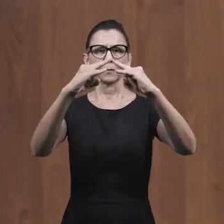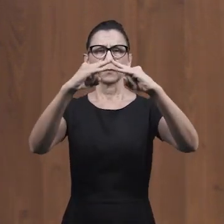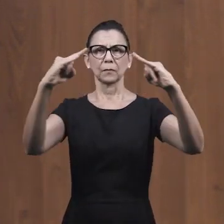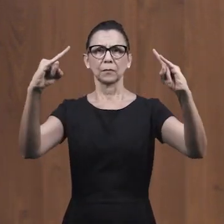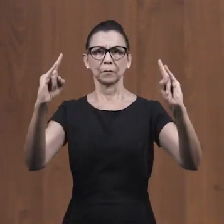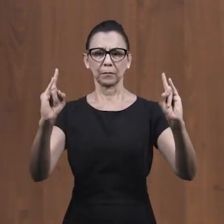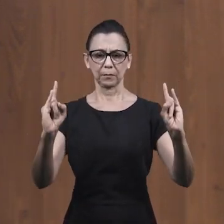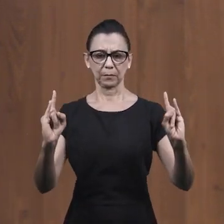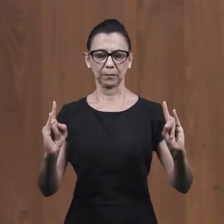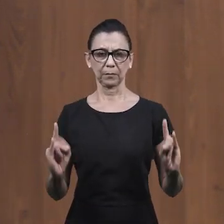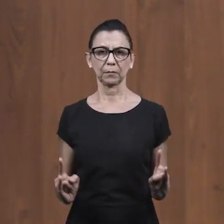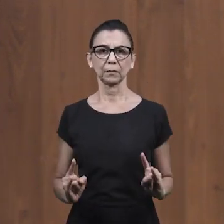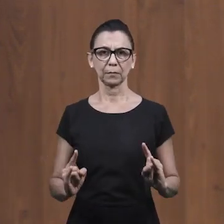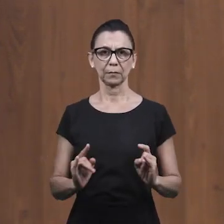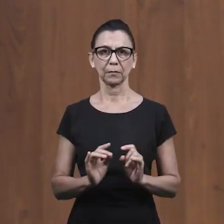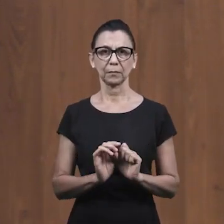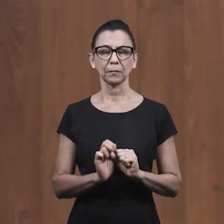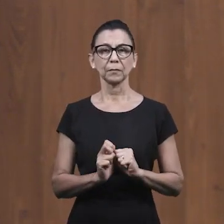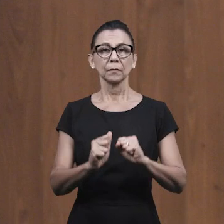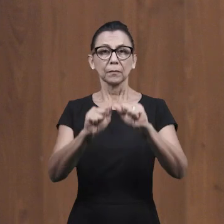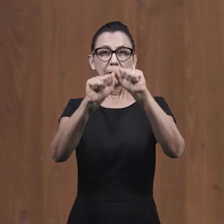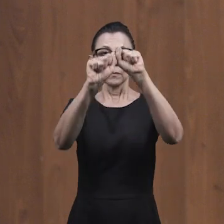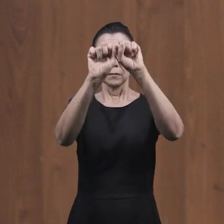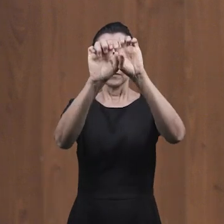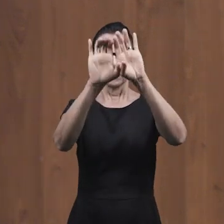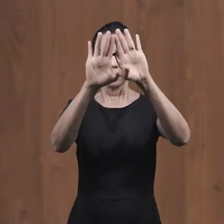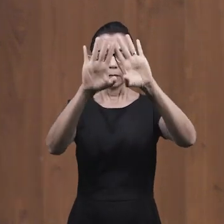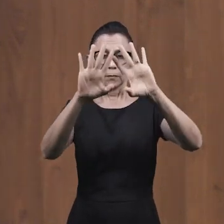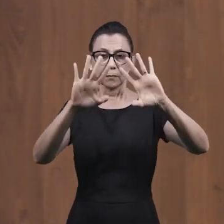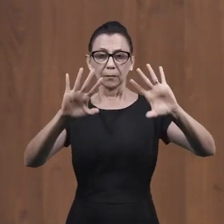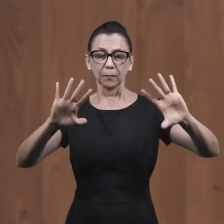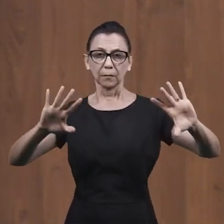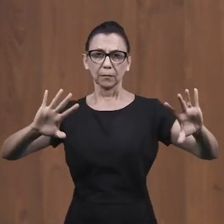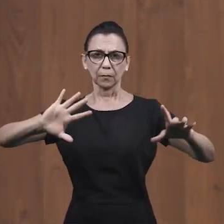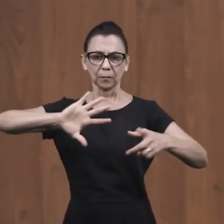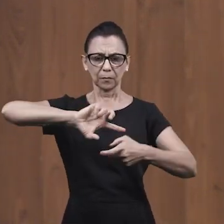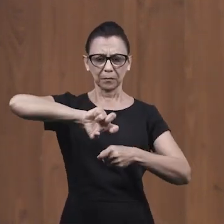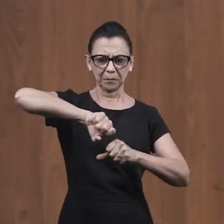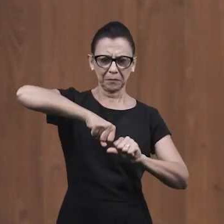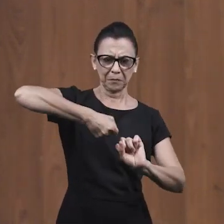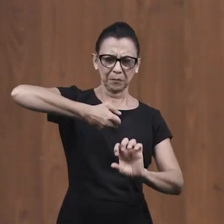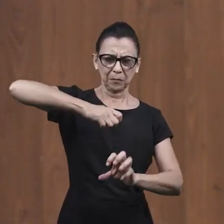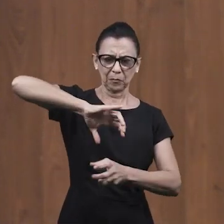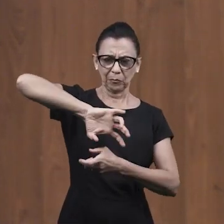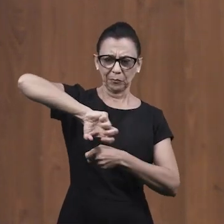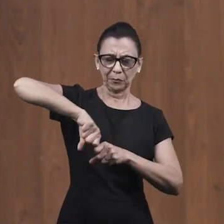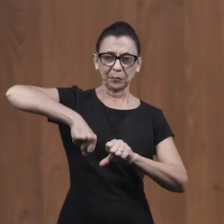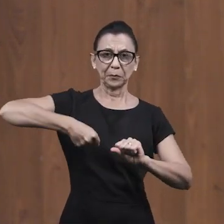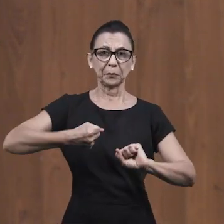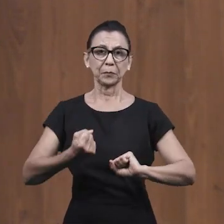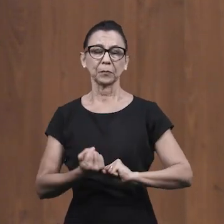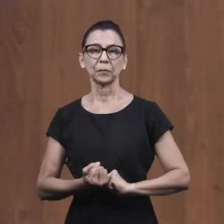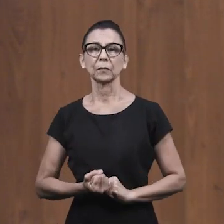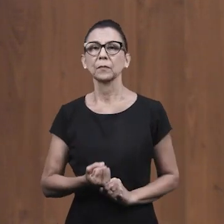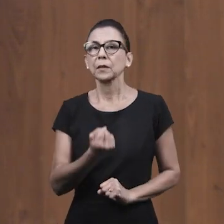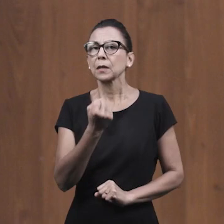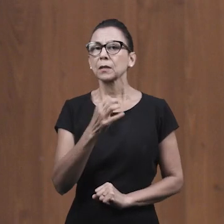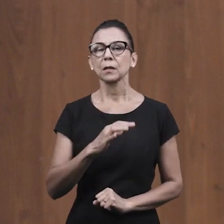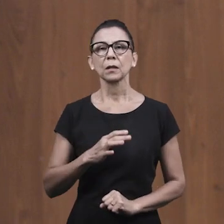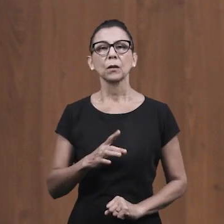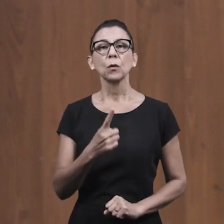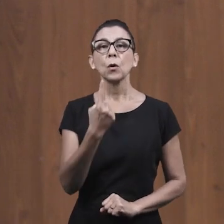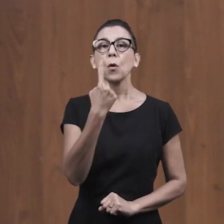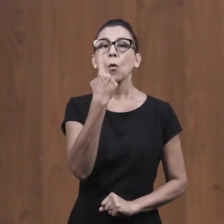Le tabernacle, elle était encerclée par une courtine de fin lin. Il y avait